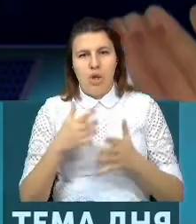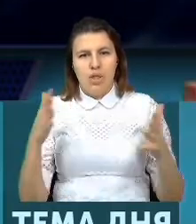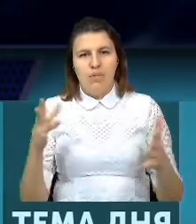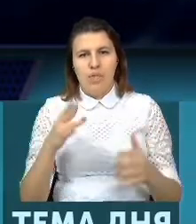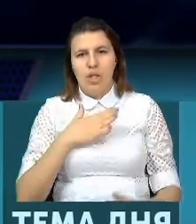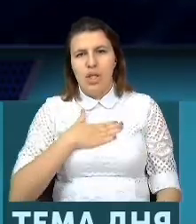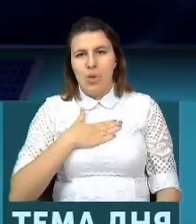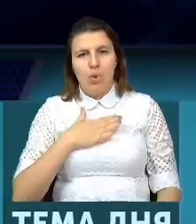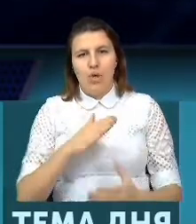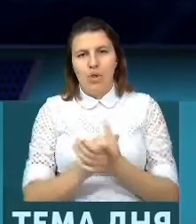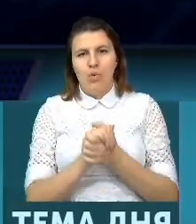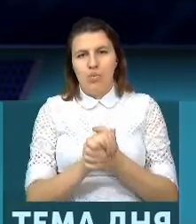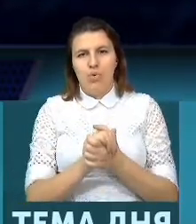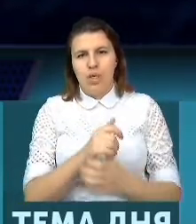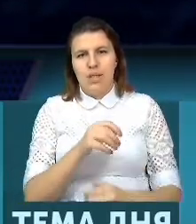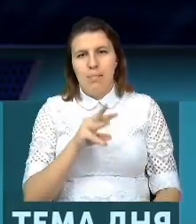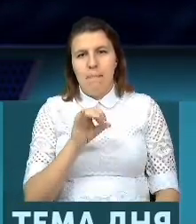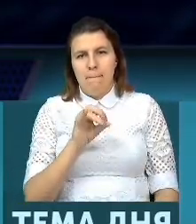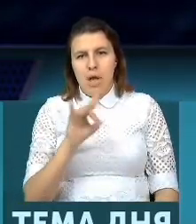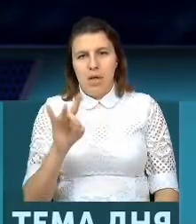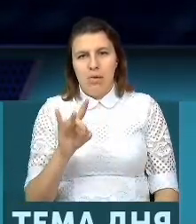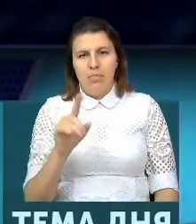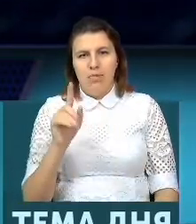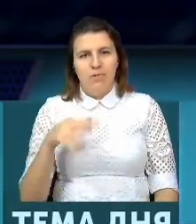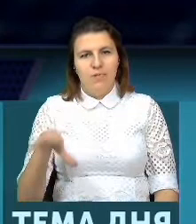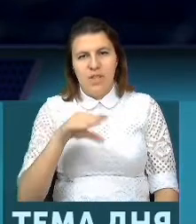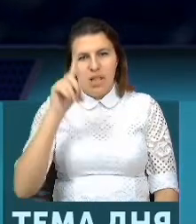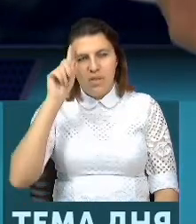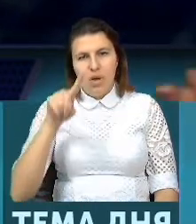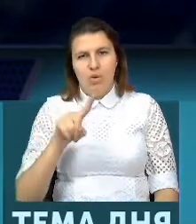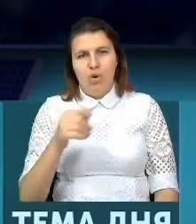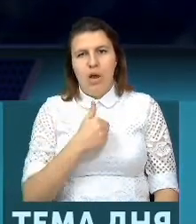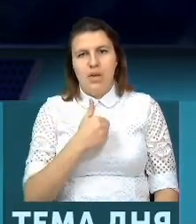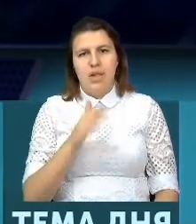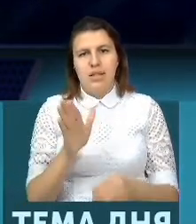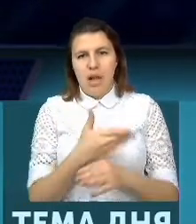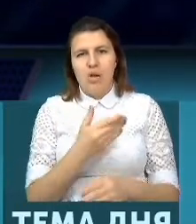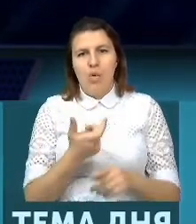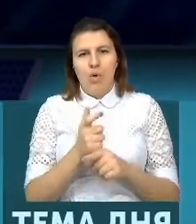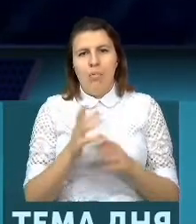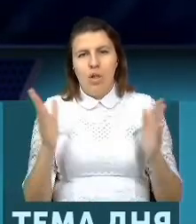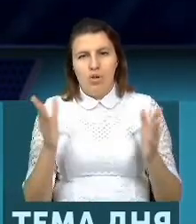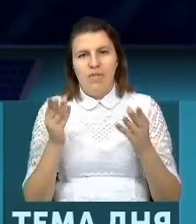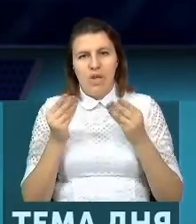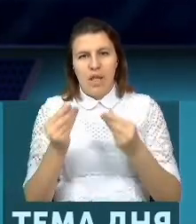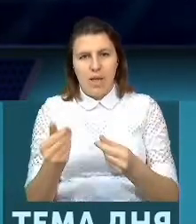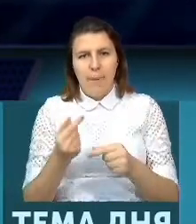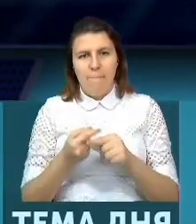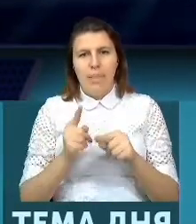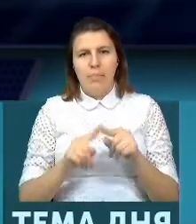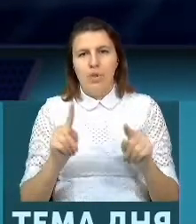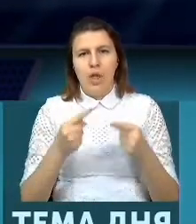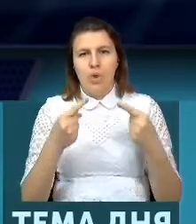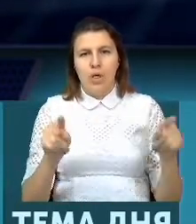эту историю, что его хотят снять. Ну, я думаю, тут тоже очень большое влияние, потому что на другие программы выделяются